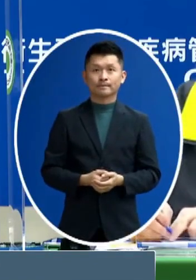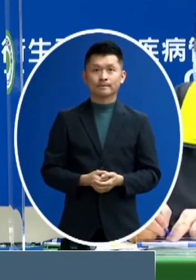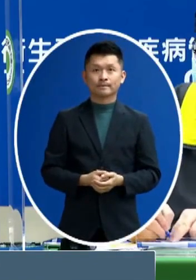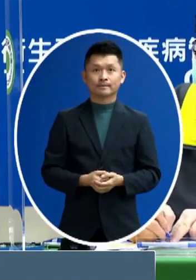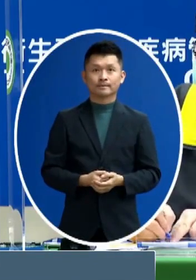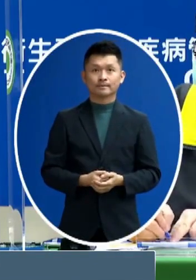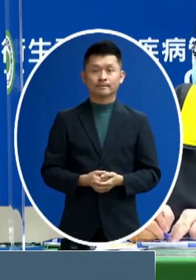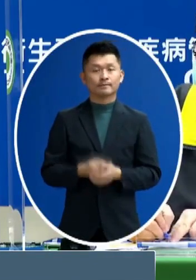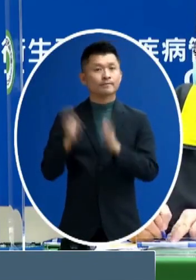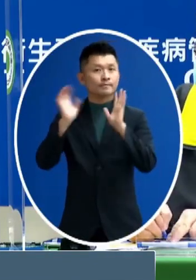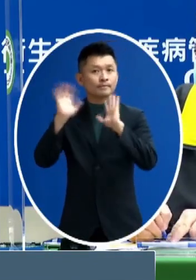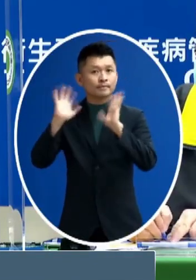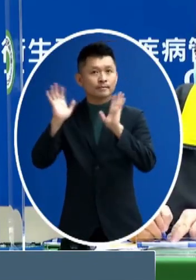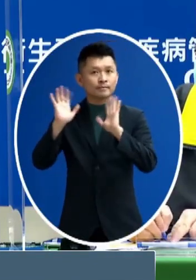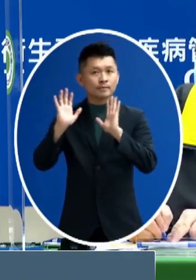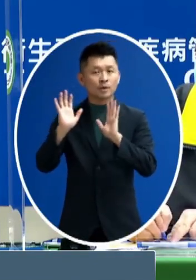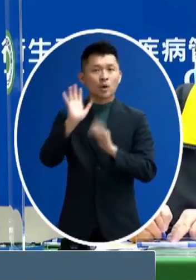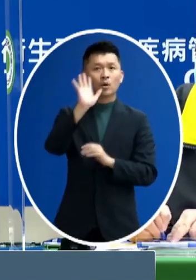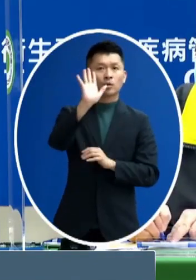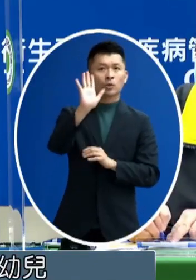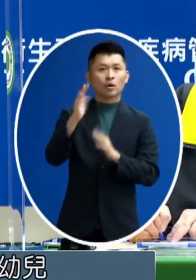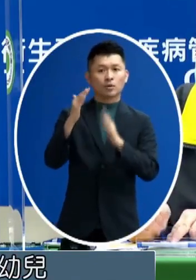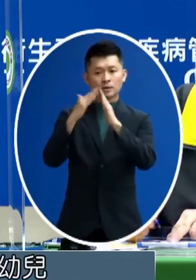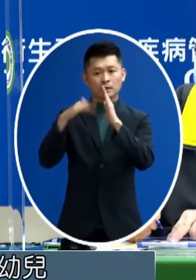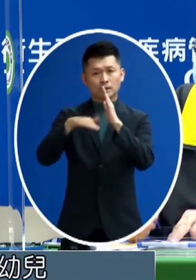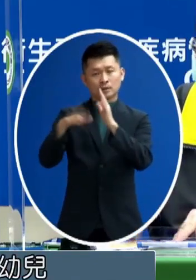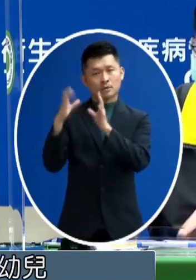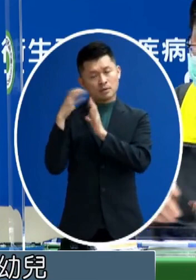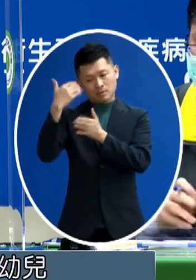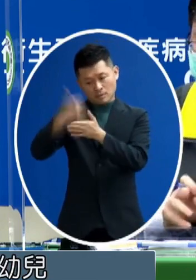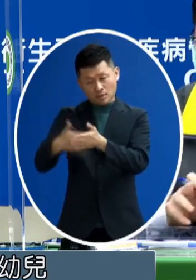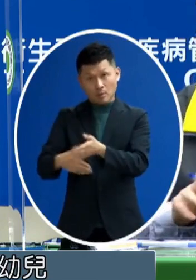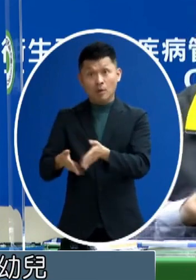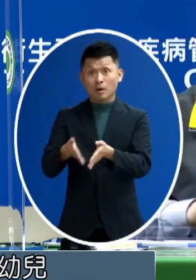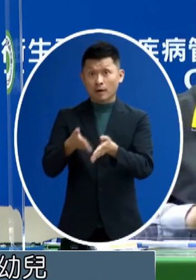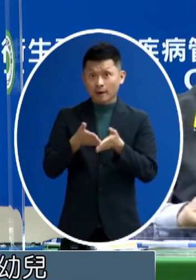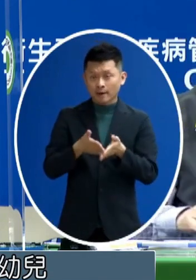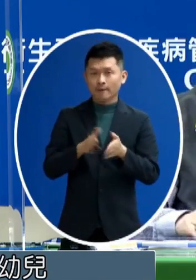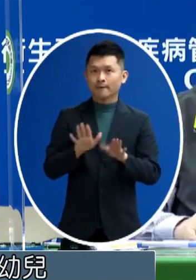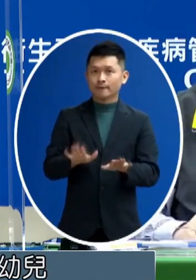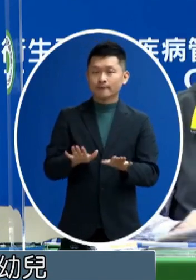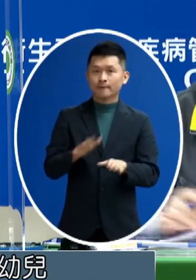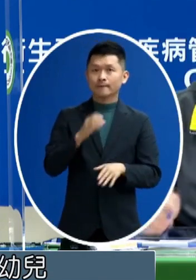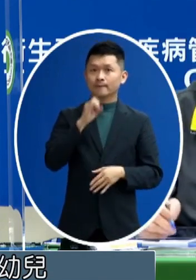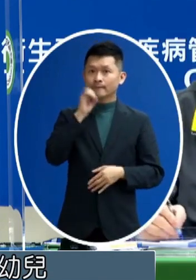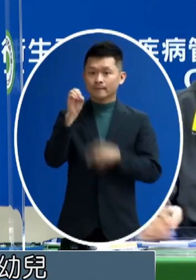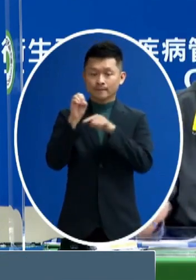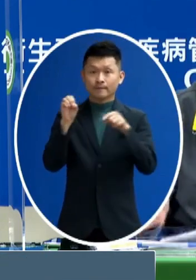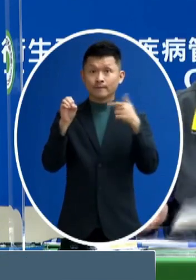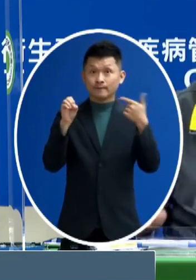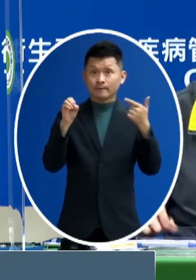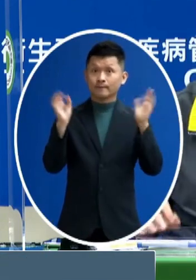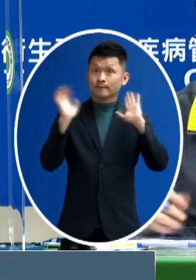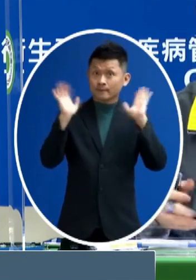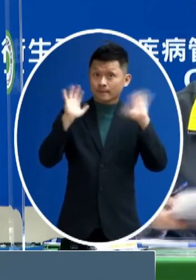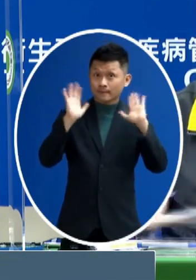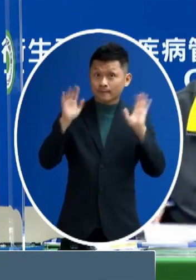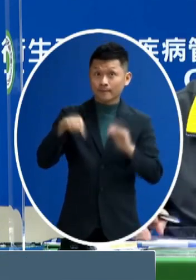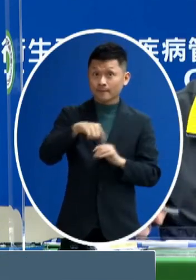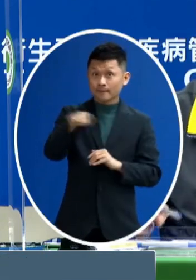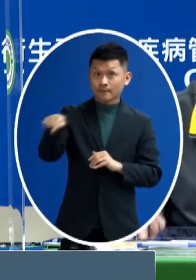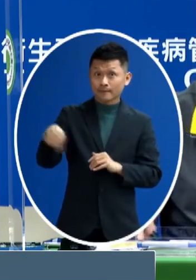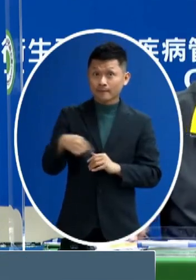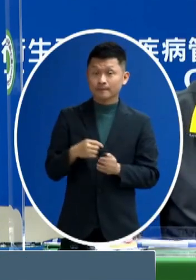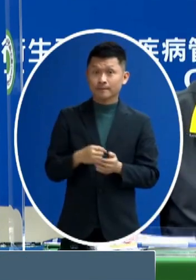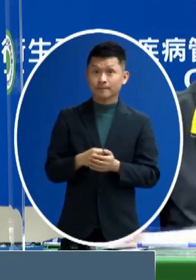个有小朋友的家庭的一个负担，所以我们将免费提供0到6岁的幼儿。就以每